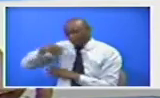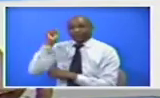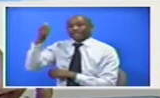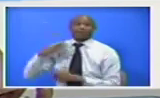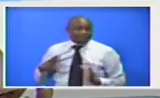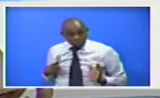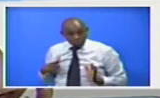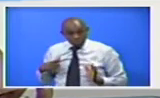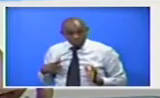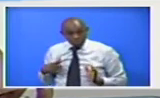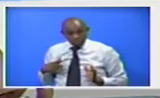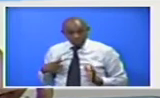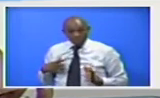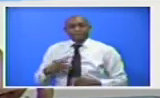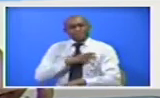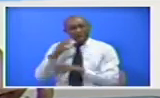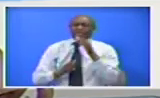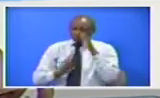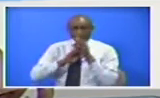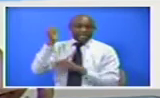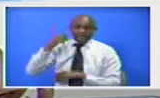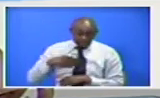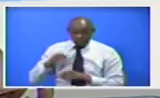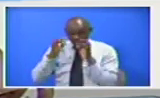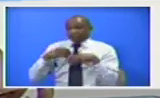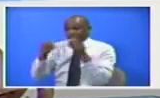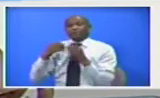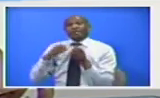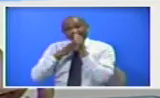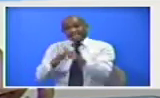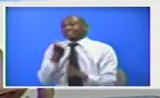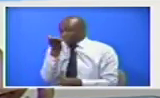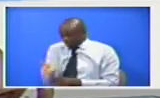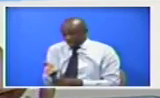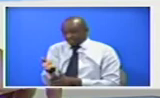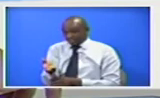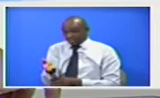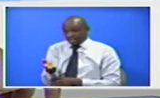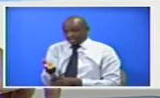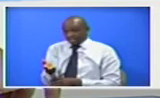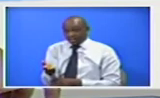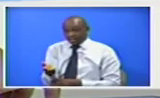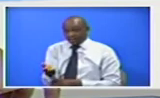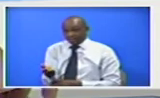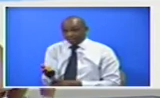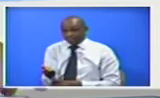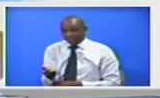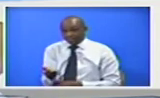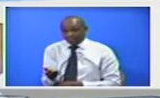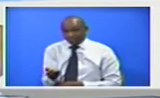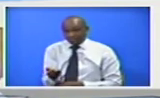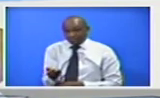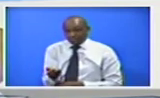wa Kenya. Mm. Na kwamba wakipatia viongozi wa wawakilishe zimetolewa tu kwa deni. Yani